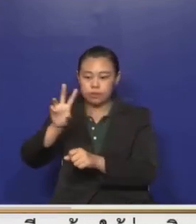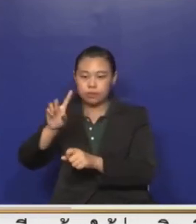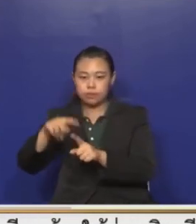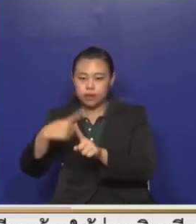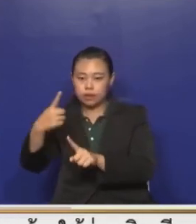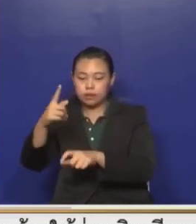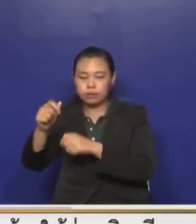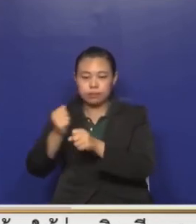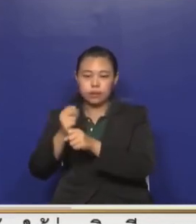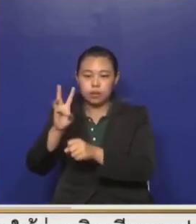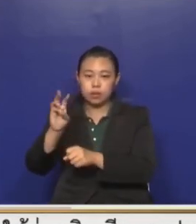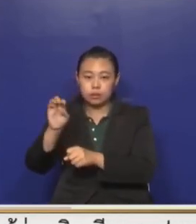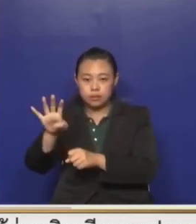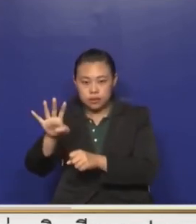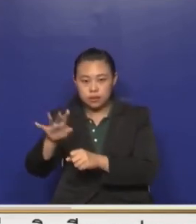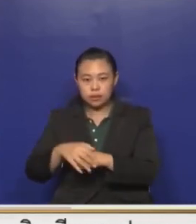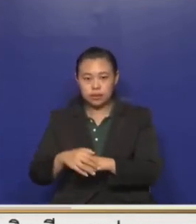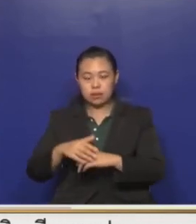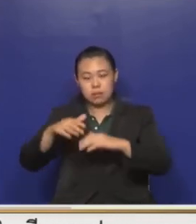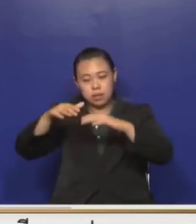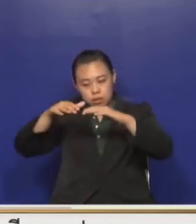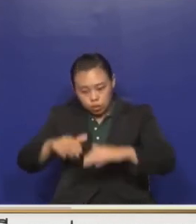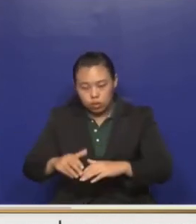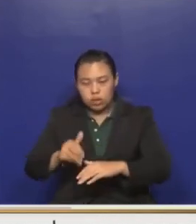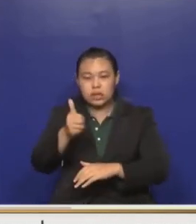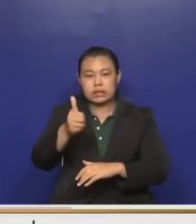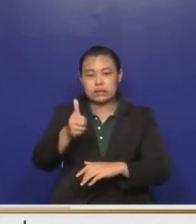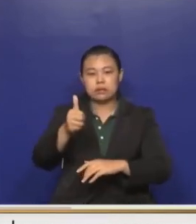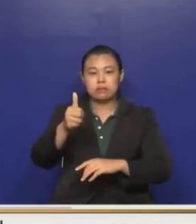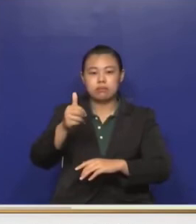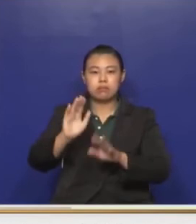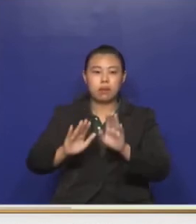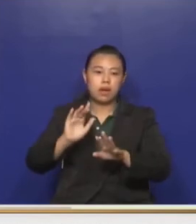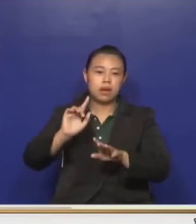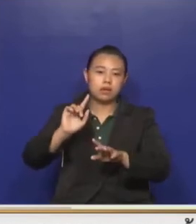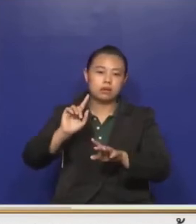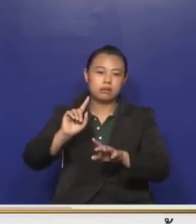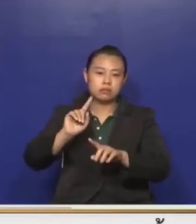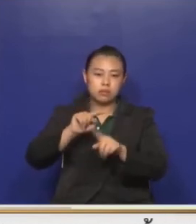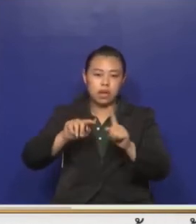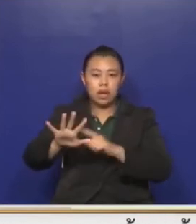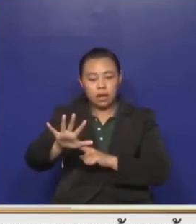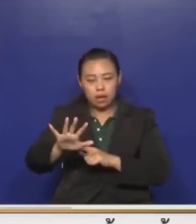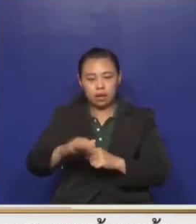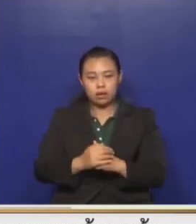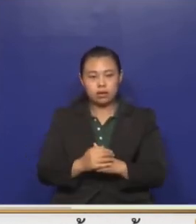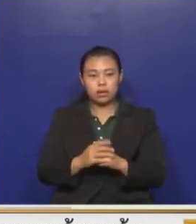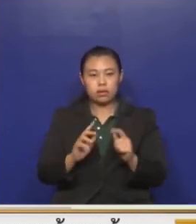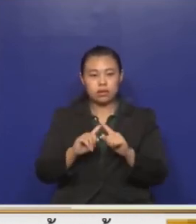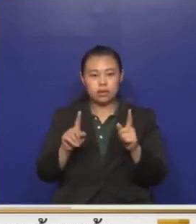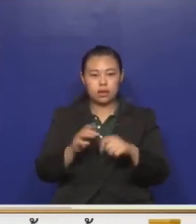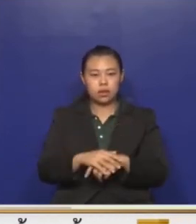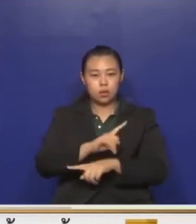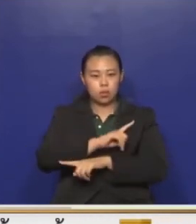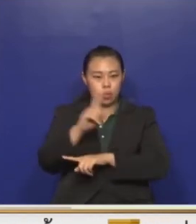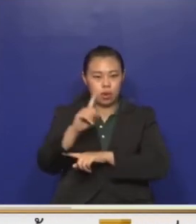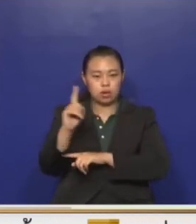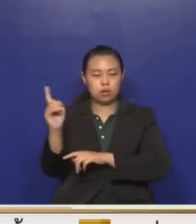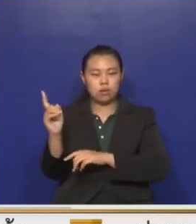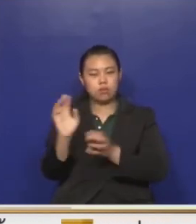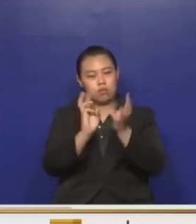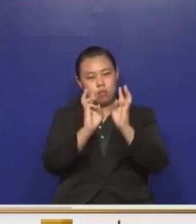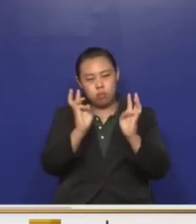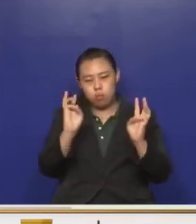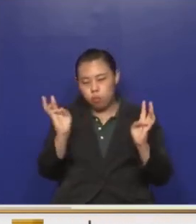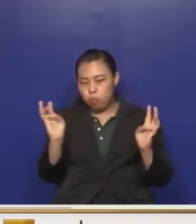งมาประมาณ 5 เป็r Enterแลว่าในเรื่วันที่มีฝุ่นเกิมาตรฐาน herausก็อย่ทท่านสมาชิคกได้กลว Houston